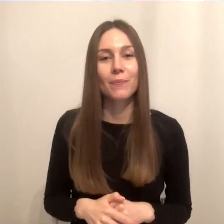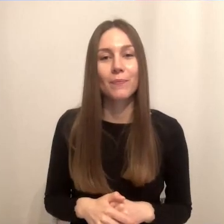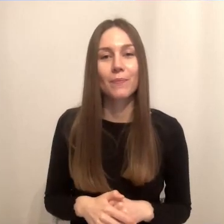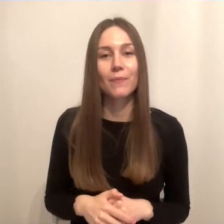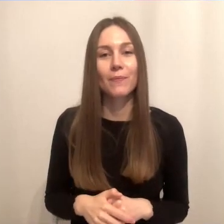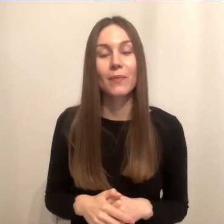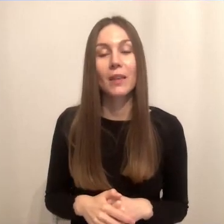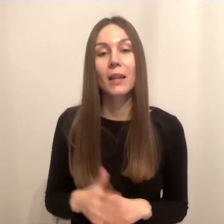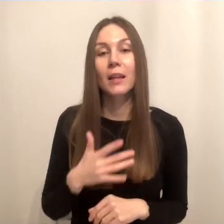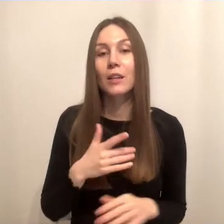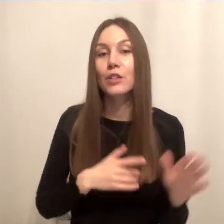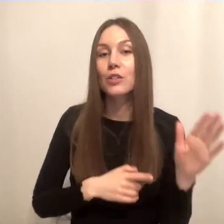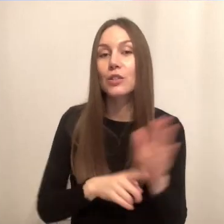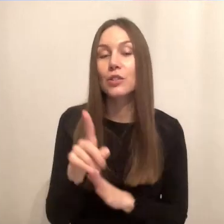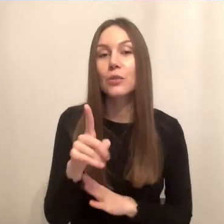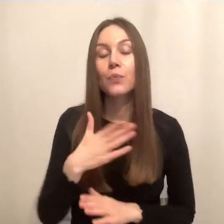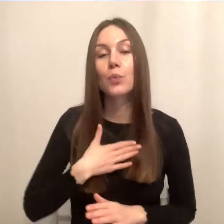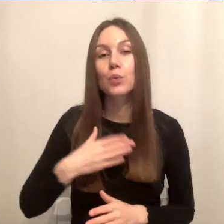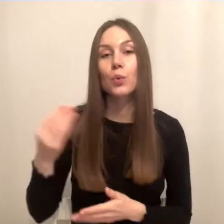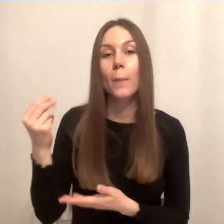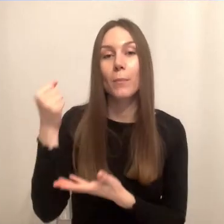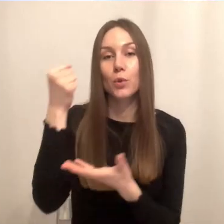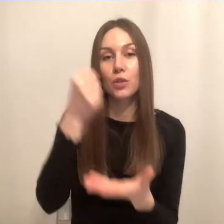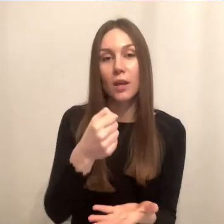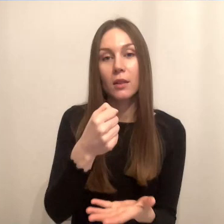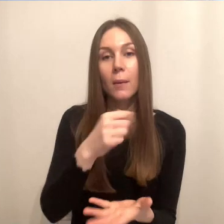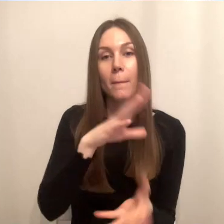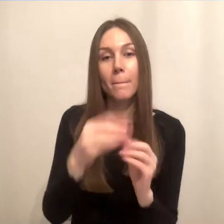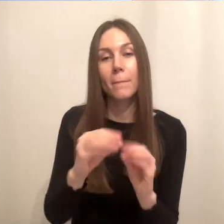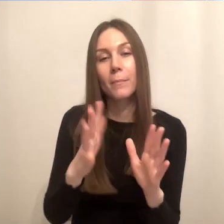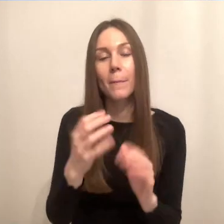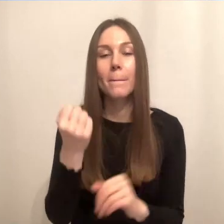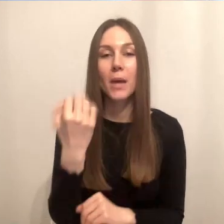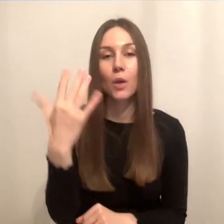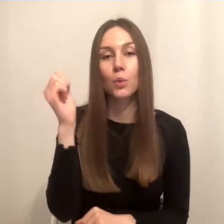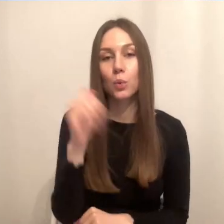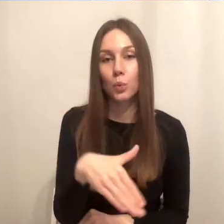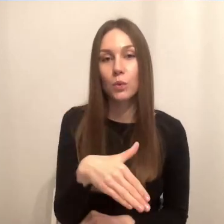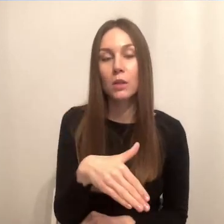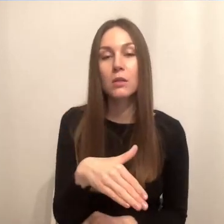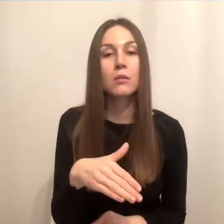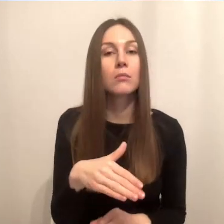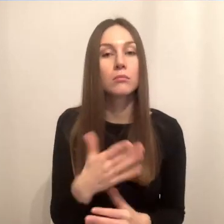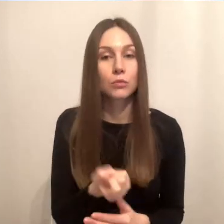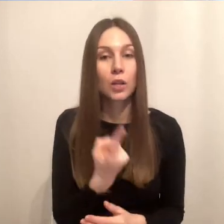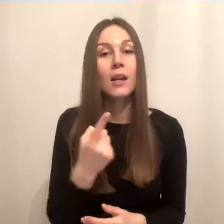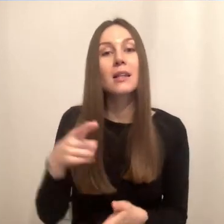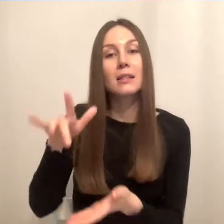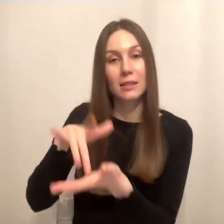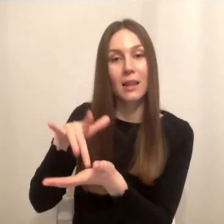Gal pradėsiu nuo mūsų biudžeto. Mūsų biudžetas bendra šiaip tai yra apie 15 tūkstančių. Kas jį sudaro, tai aišku, iš centro gautos